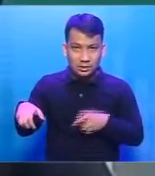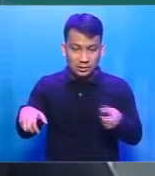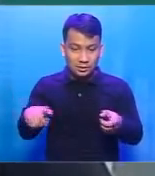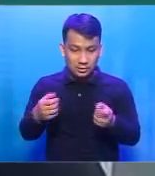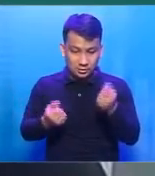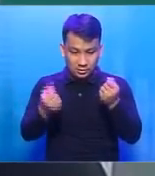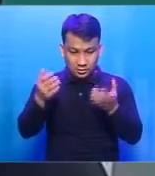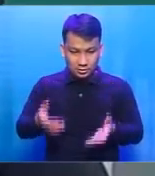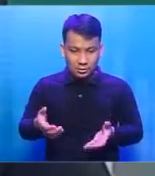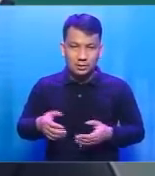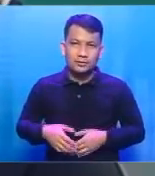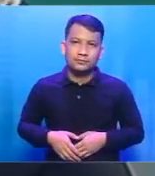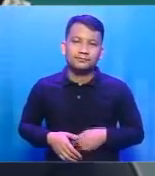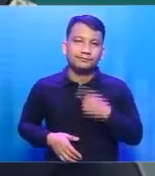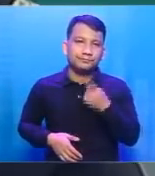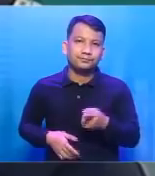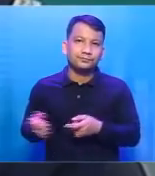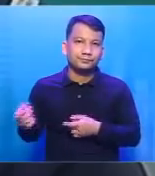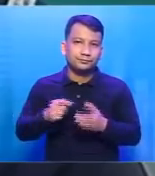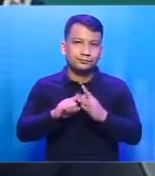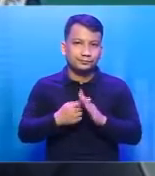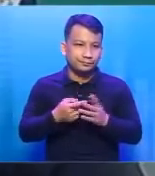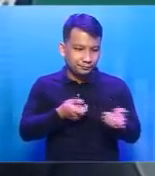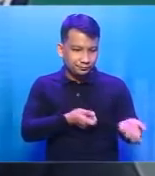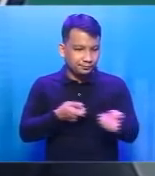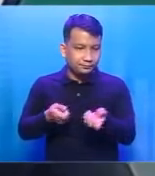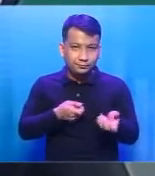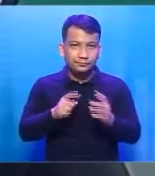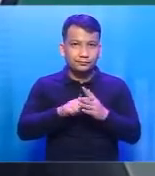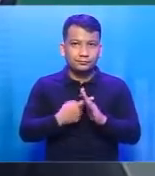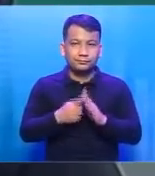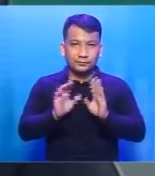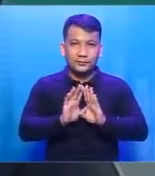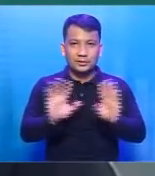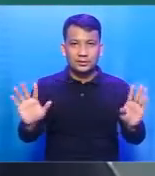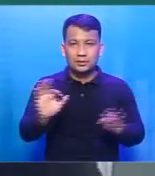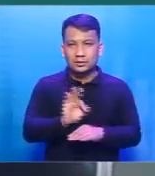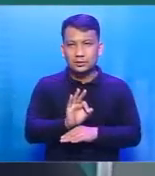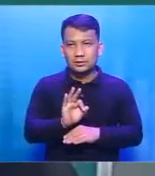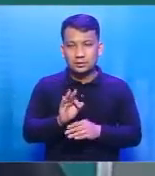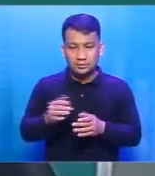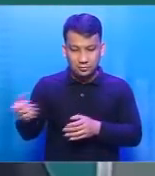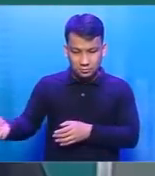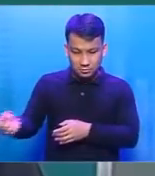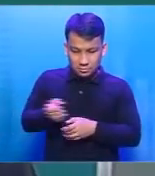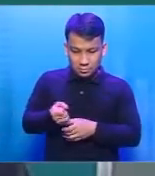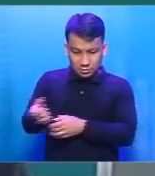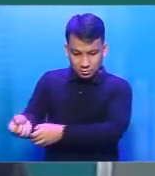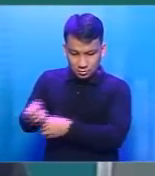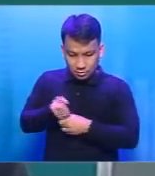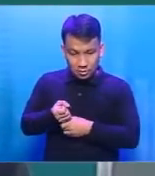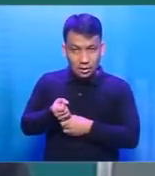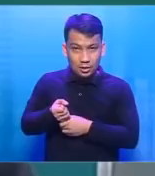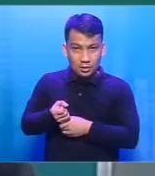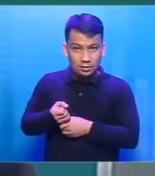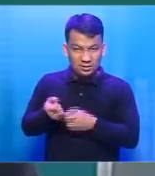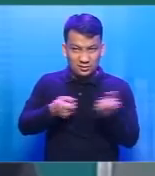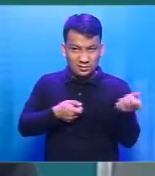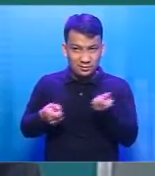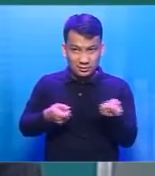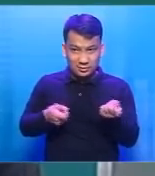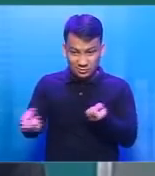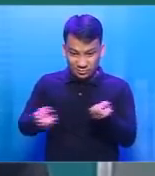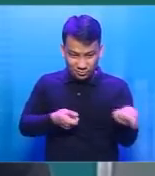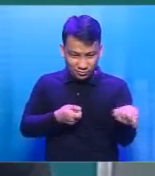driver. And doon nga po unang kumalat yung apoy natin sa may bandang harapan. Nung kukunin na po ng driver yung fire